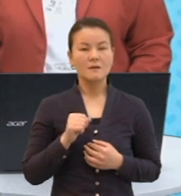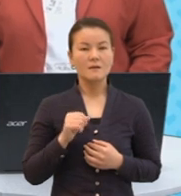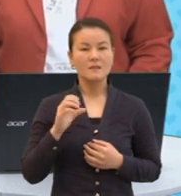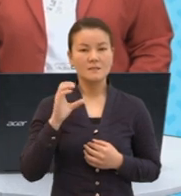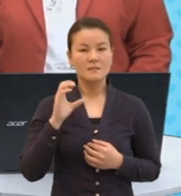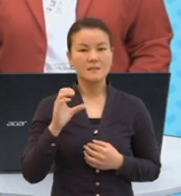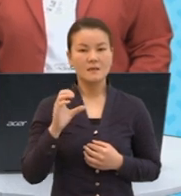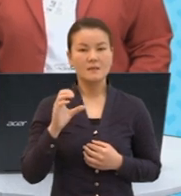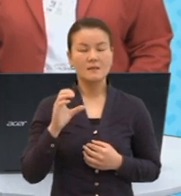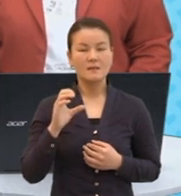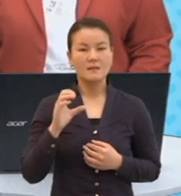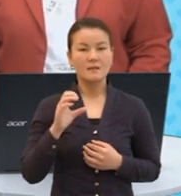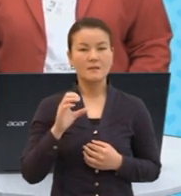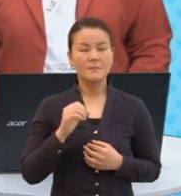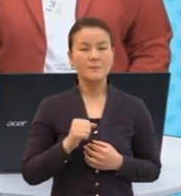С,